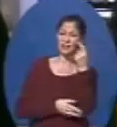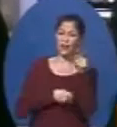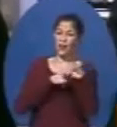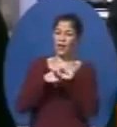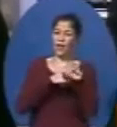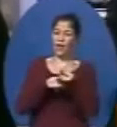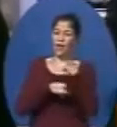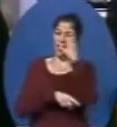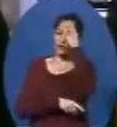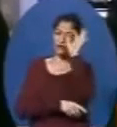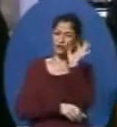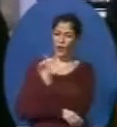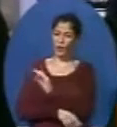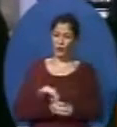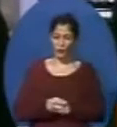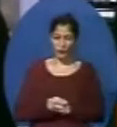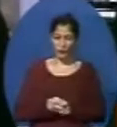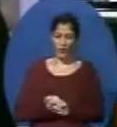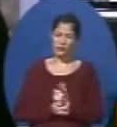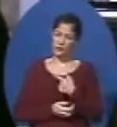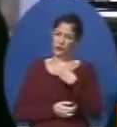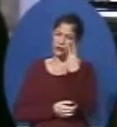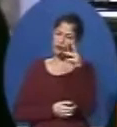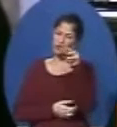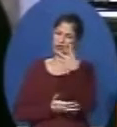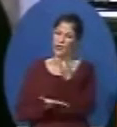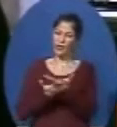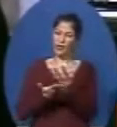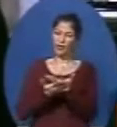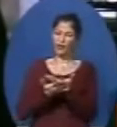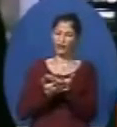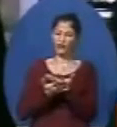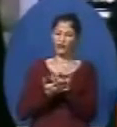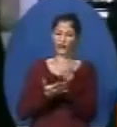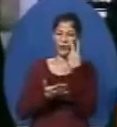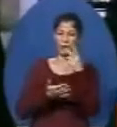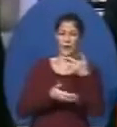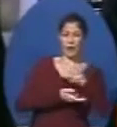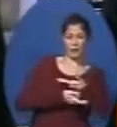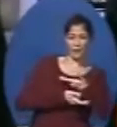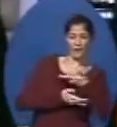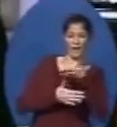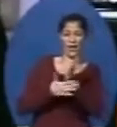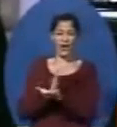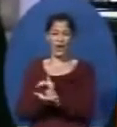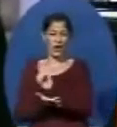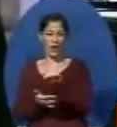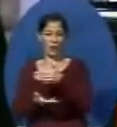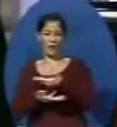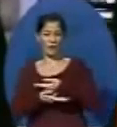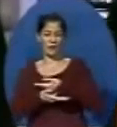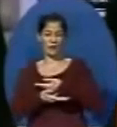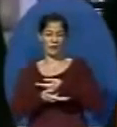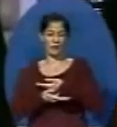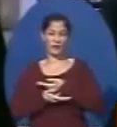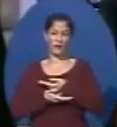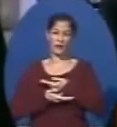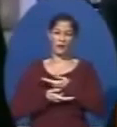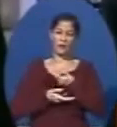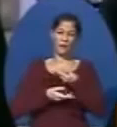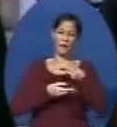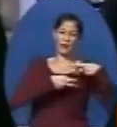אפשר להסיר את אותו ספק. לכן שיש פה איזשהו סוג של דיפרנציאליות, חלק מהראיות מביאים, חלק מהראיות לא מביאים, חלק